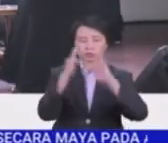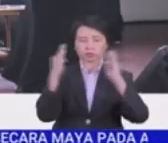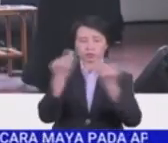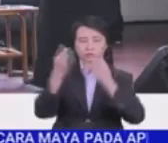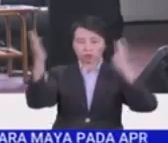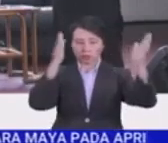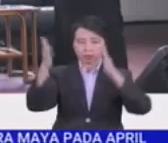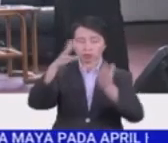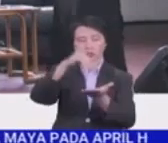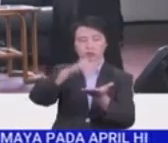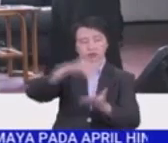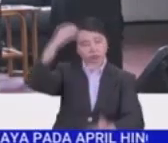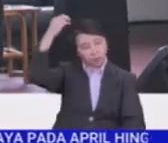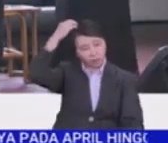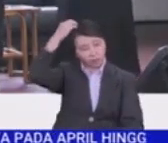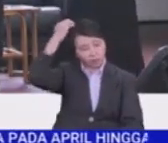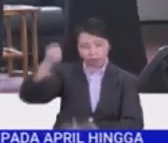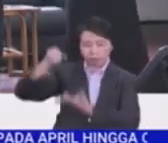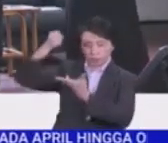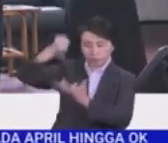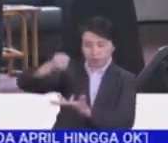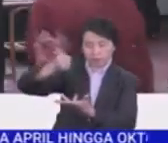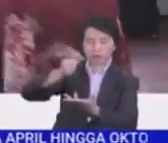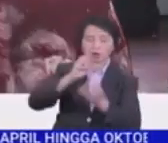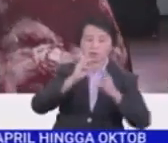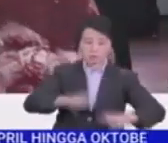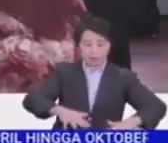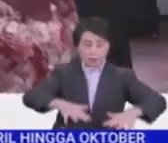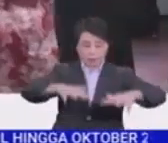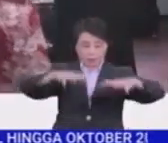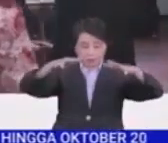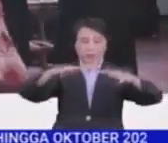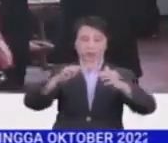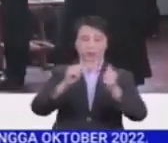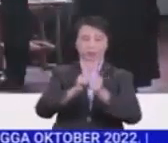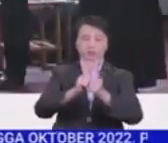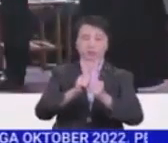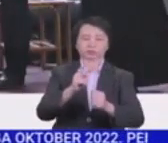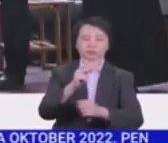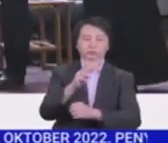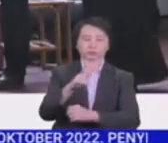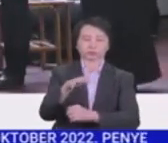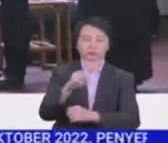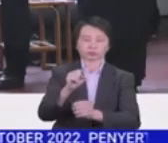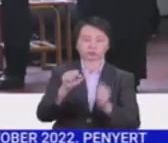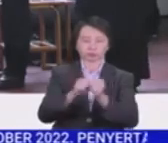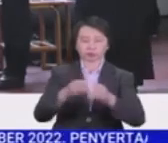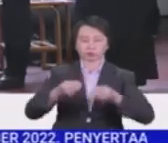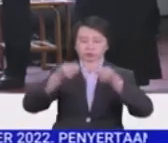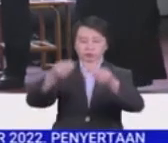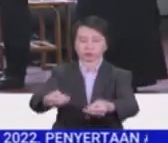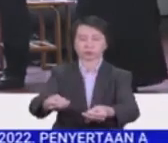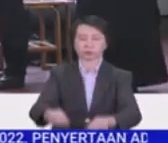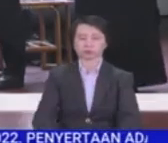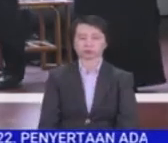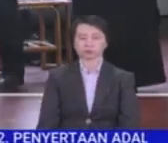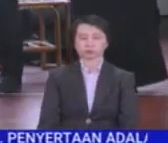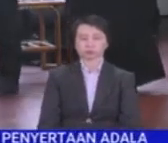di Selangor. Dana bantuan banjir dan pembiayaan kepada usahawan oleh agensi KUSKOP turut disampaikan.